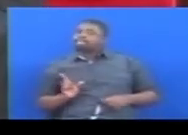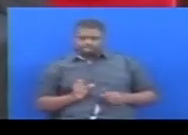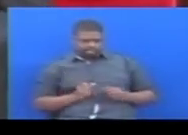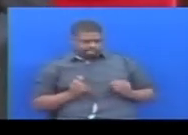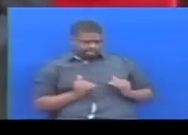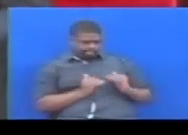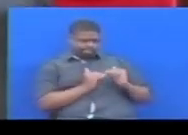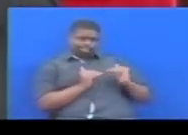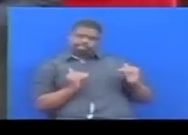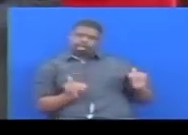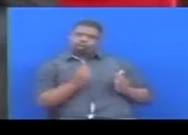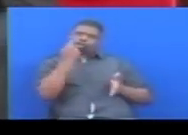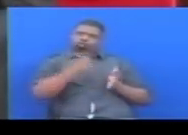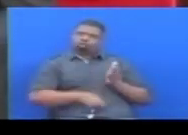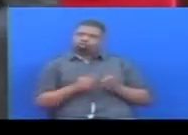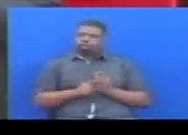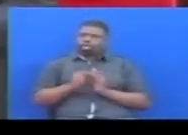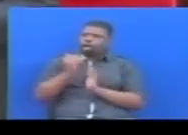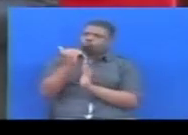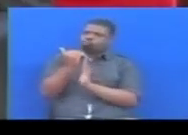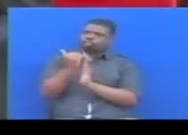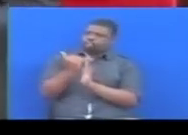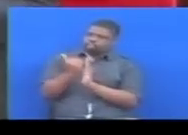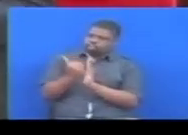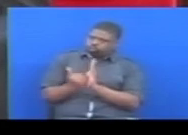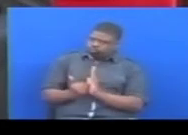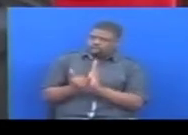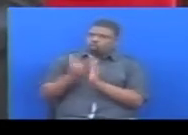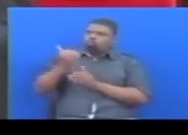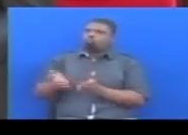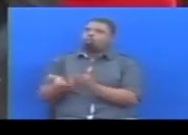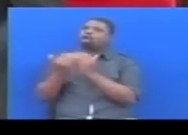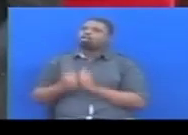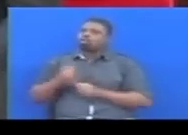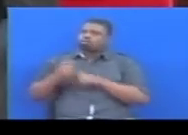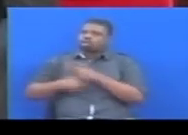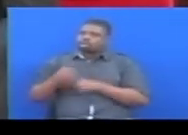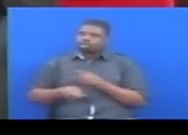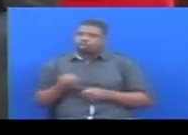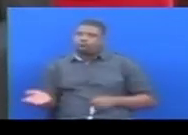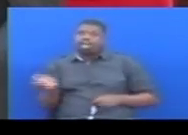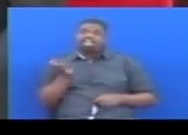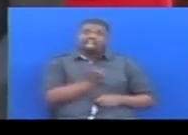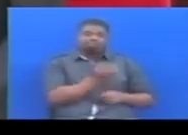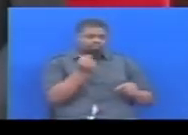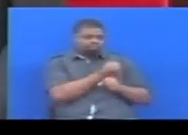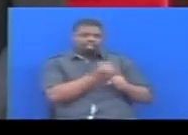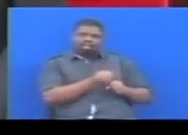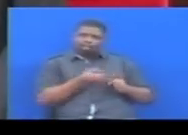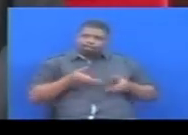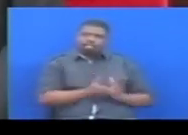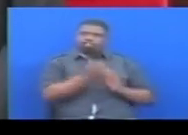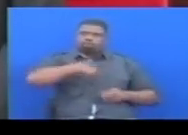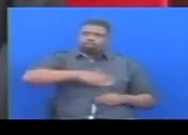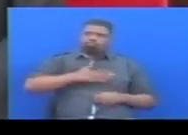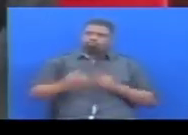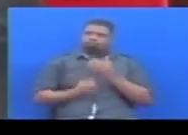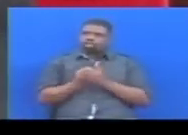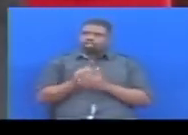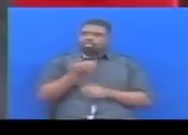hizo tozo na kuzishusha ili tuweze kuendeleza export tunayoifanya sasa hivi ya mazao yetu kutoka Ziwa Tanganyika?